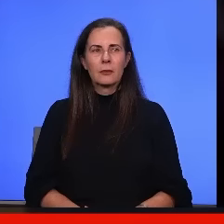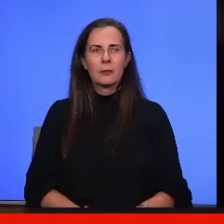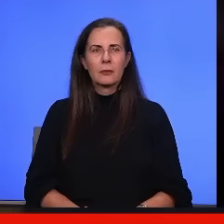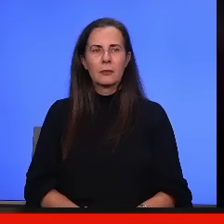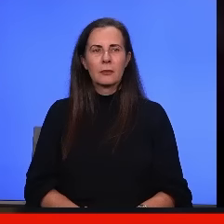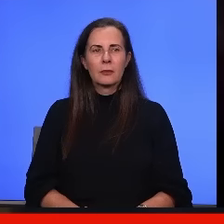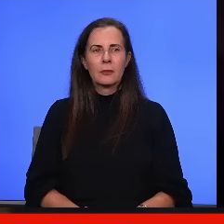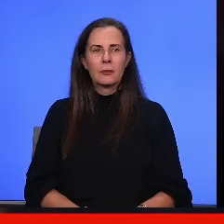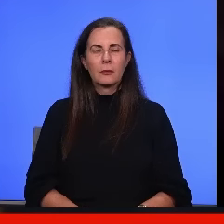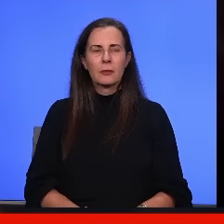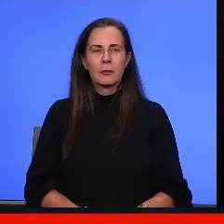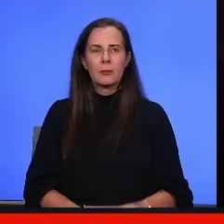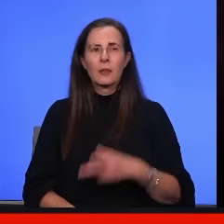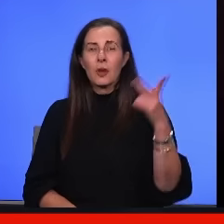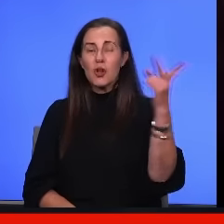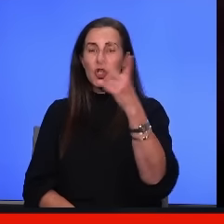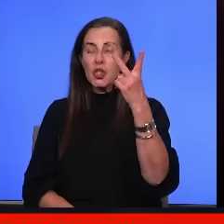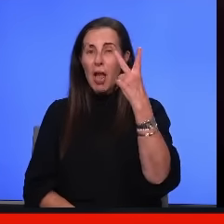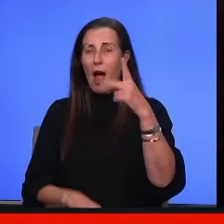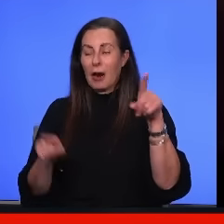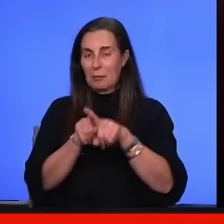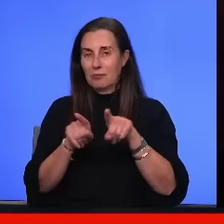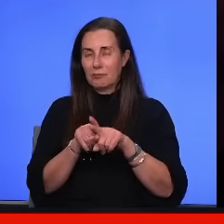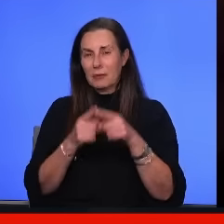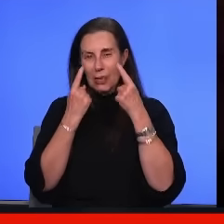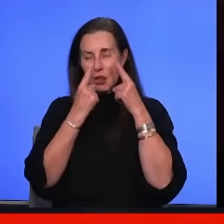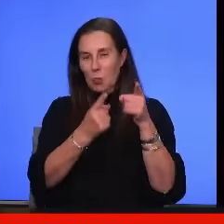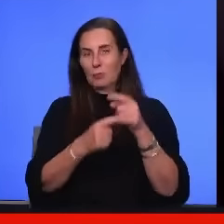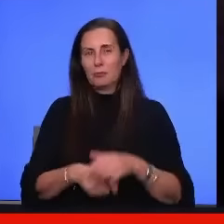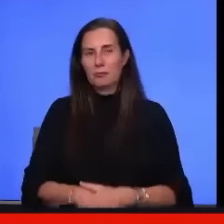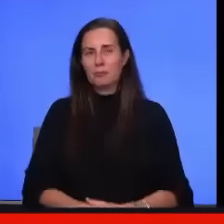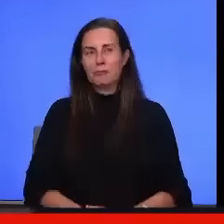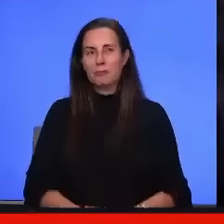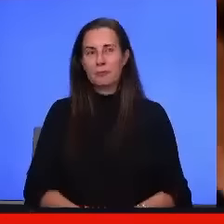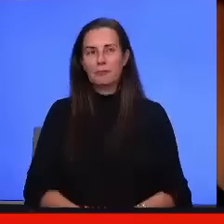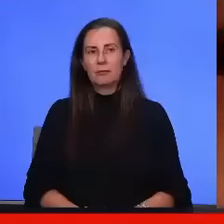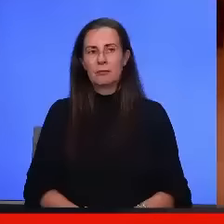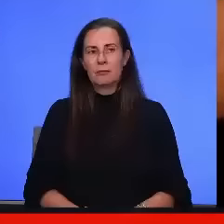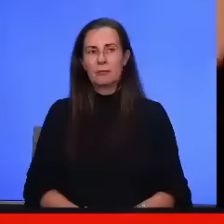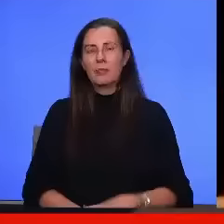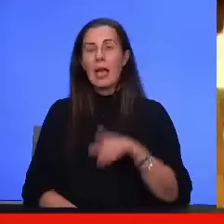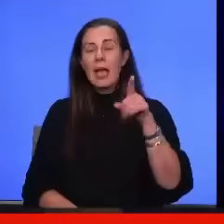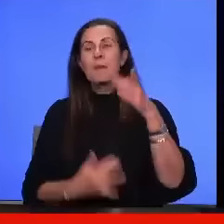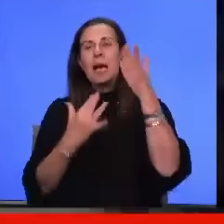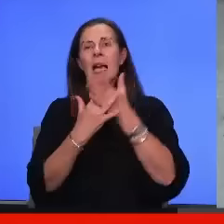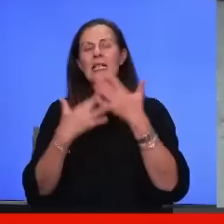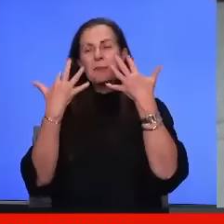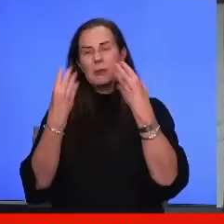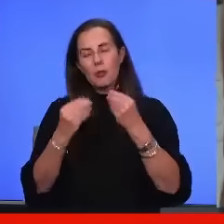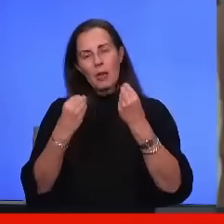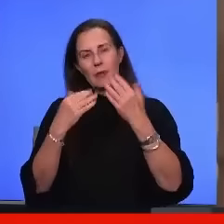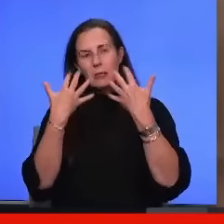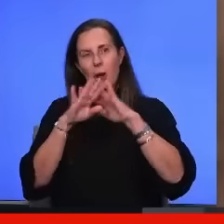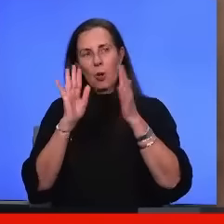זה גיגי וזה אביעד, שני אחים. תביטו בהם היטב, כי הם חצי מסיפור שתכף